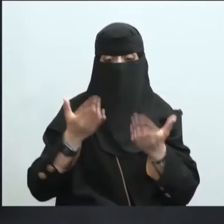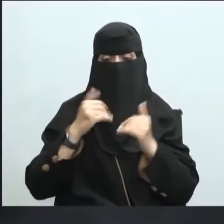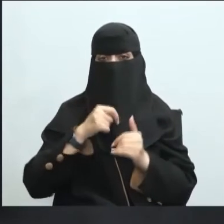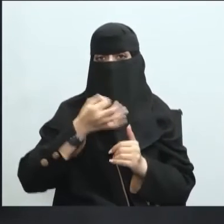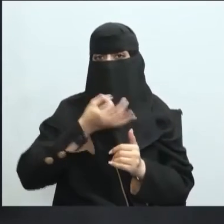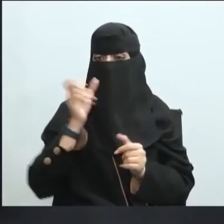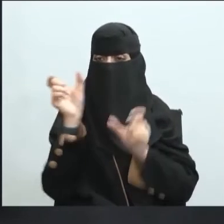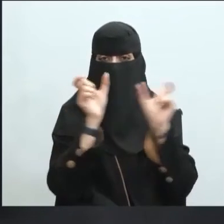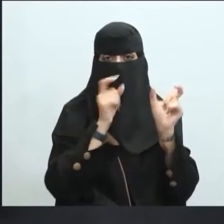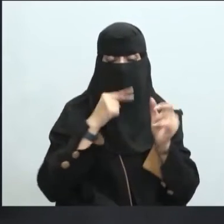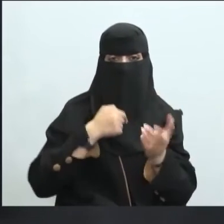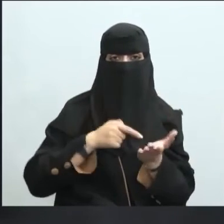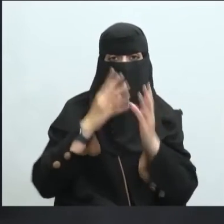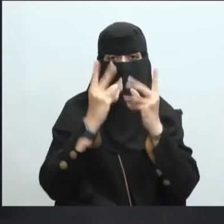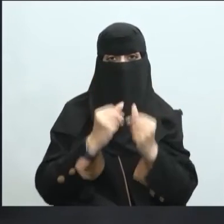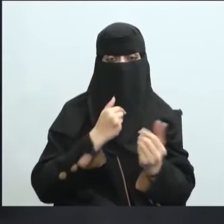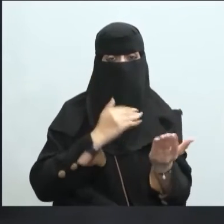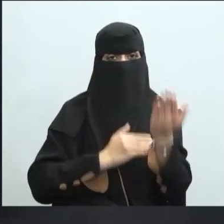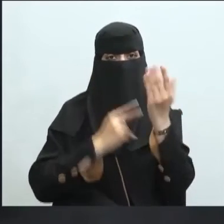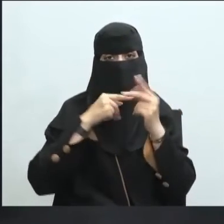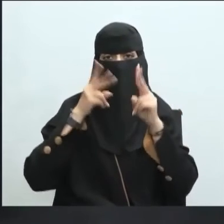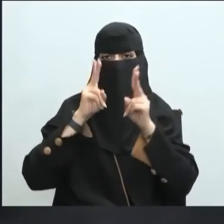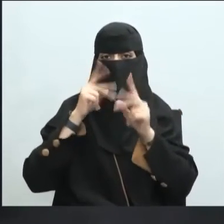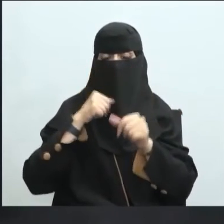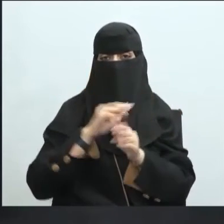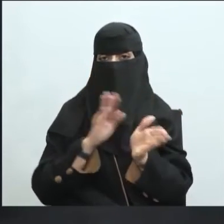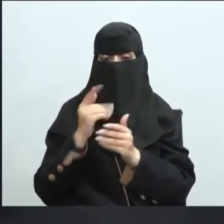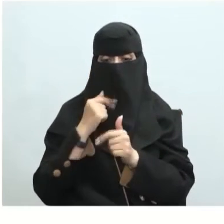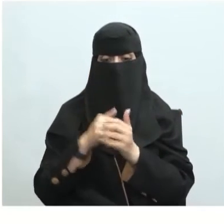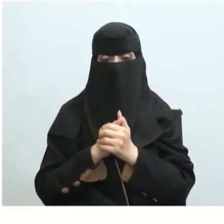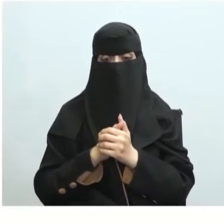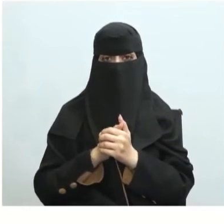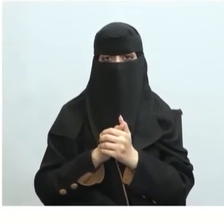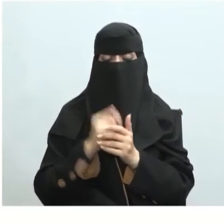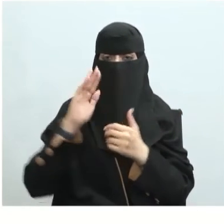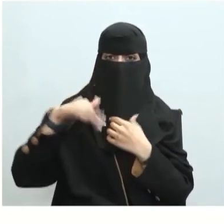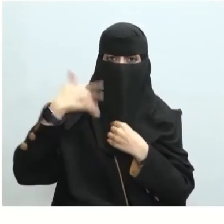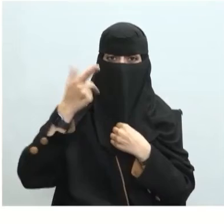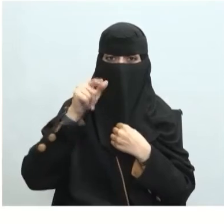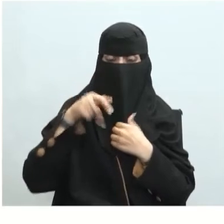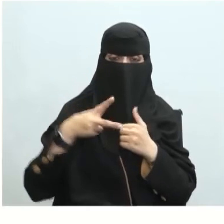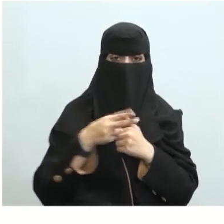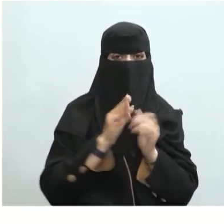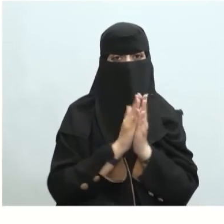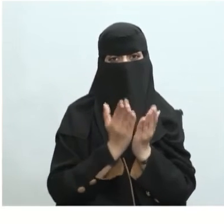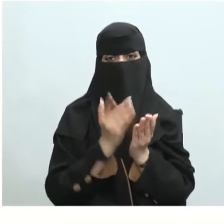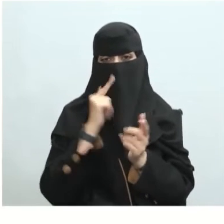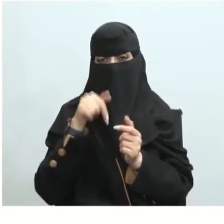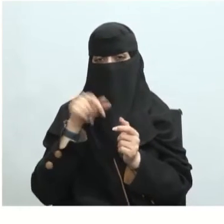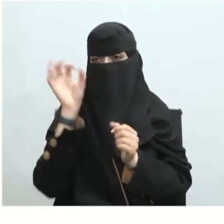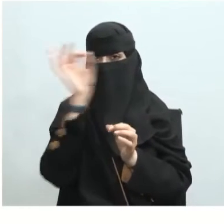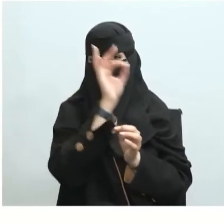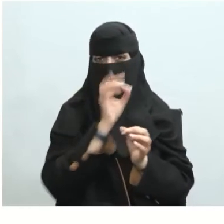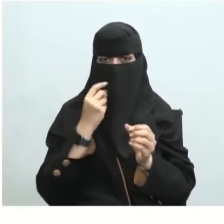والالقاب المناسبه لخطاب حضور الحفل معرض الكتاب ستلقي غدا كلمه مناسبه افتتاح معرض الكتاب هنا خطط